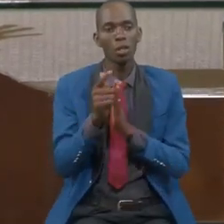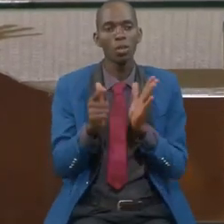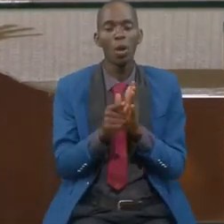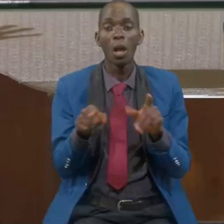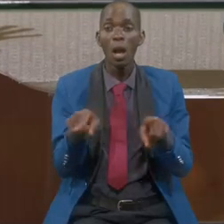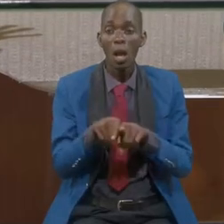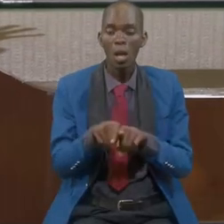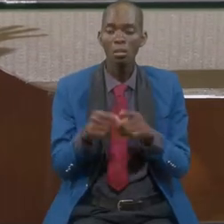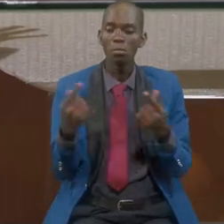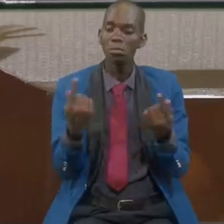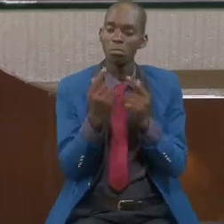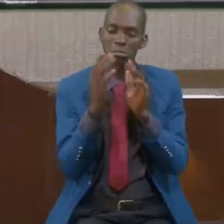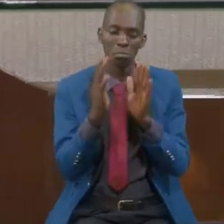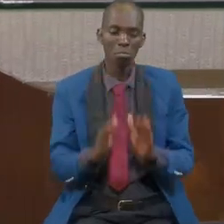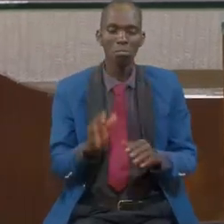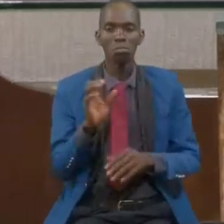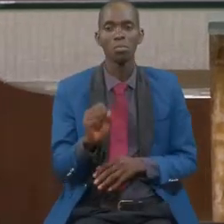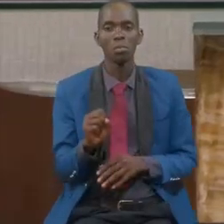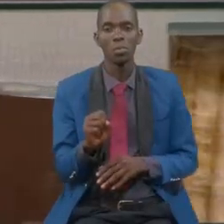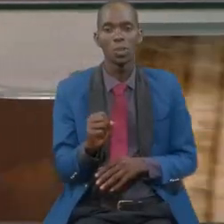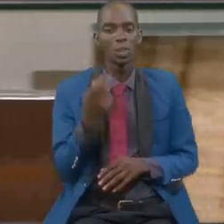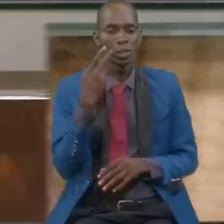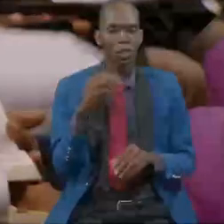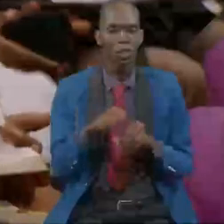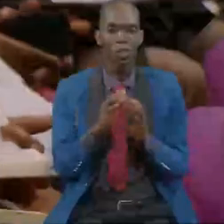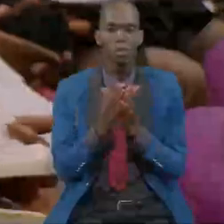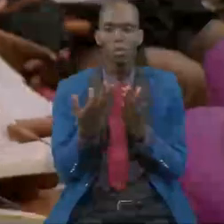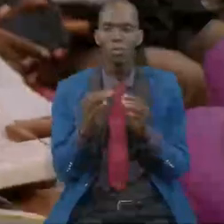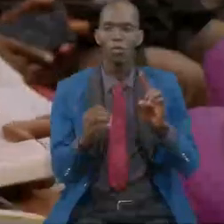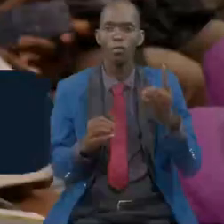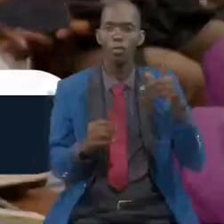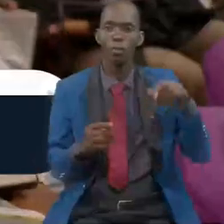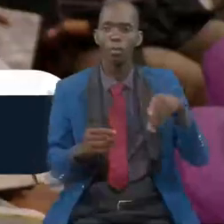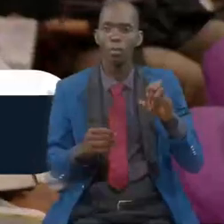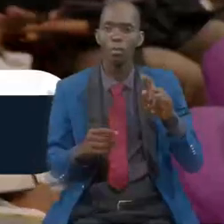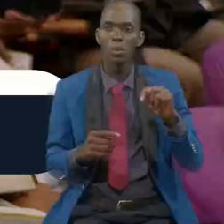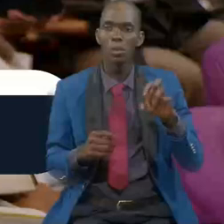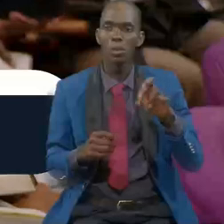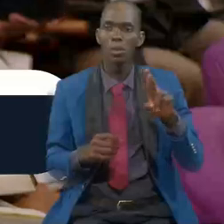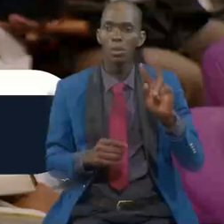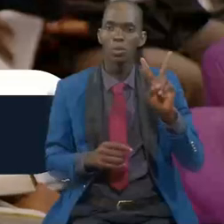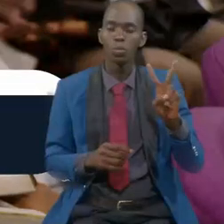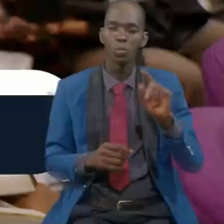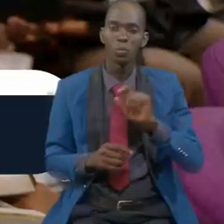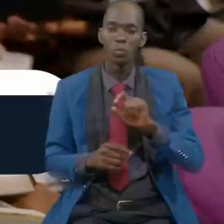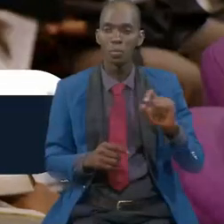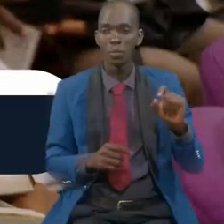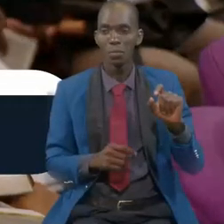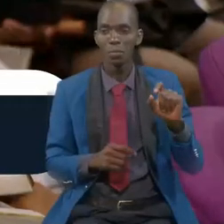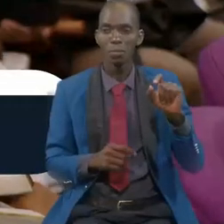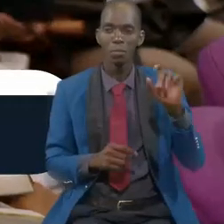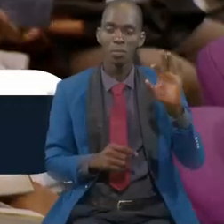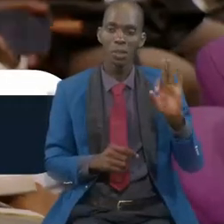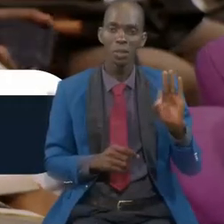condamné par la loi comme des transgresseurs. Voyons 1 Pierre, chapitre 2,